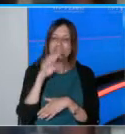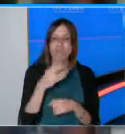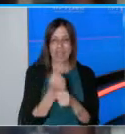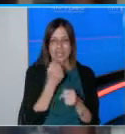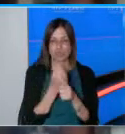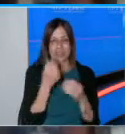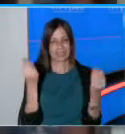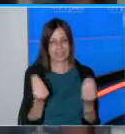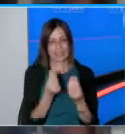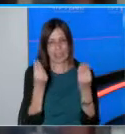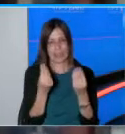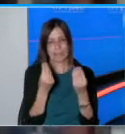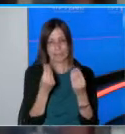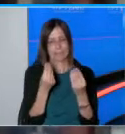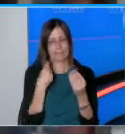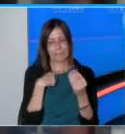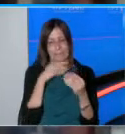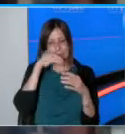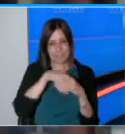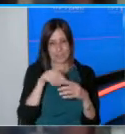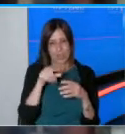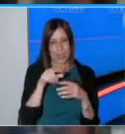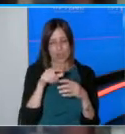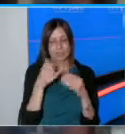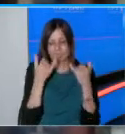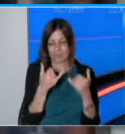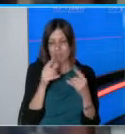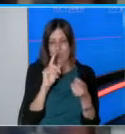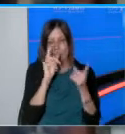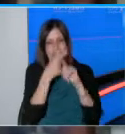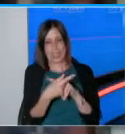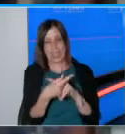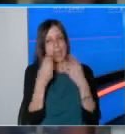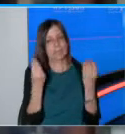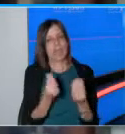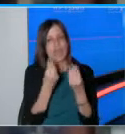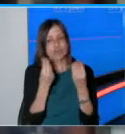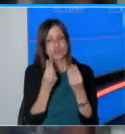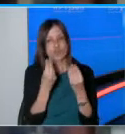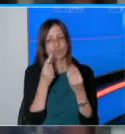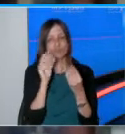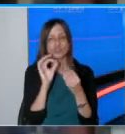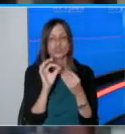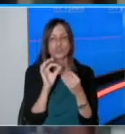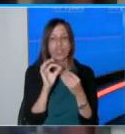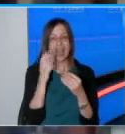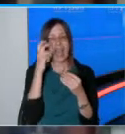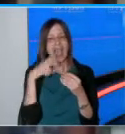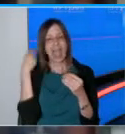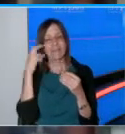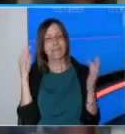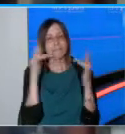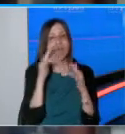דברים מהותיים בתוכנו. המסגור עכשיו הופך להיות משהו שהוא במסגרת של ערבים מול